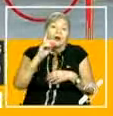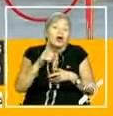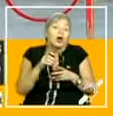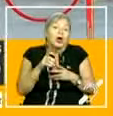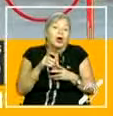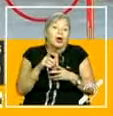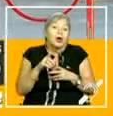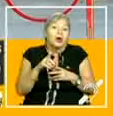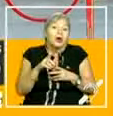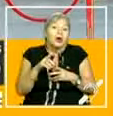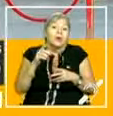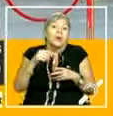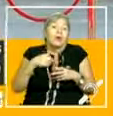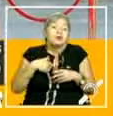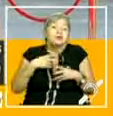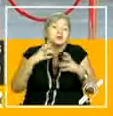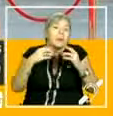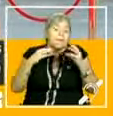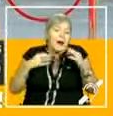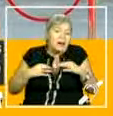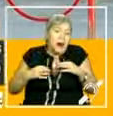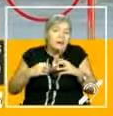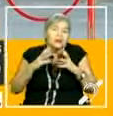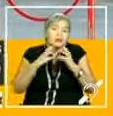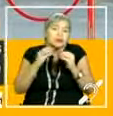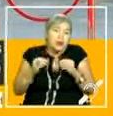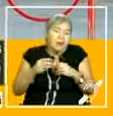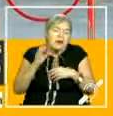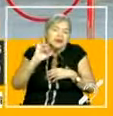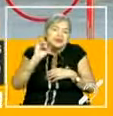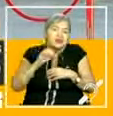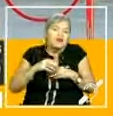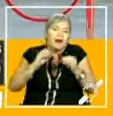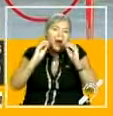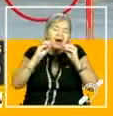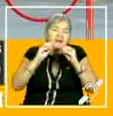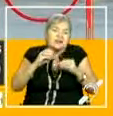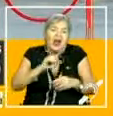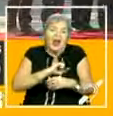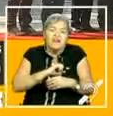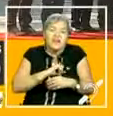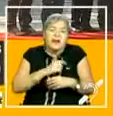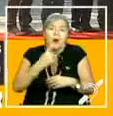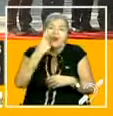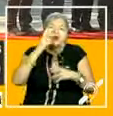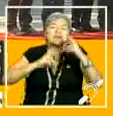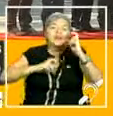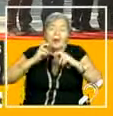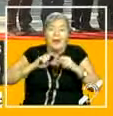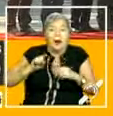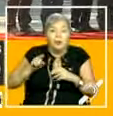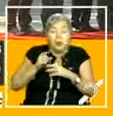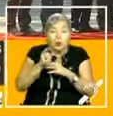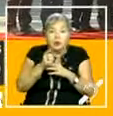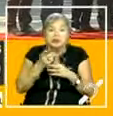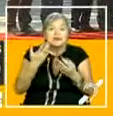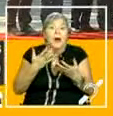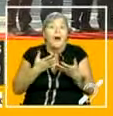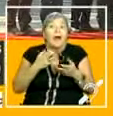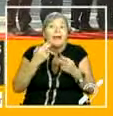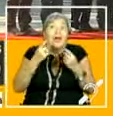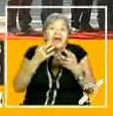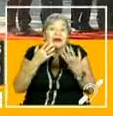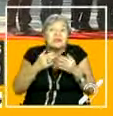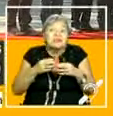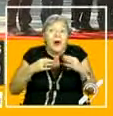reprezentanților din țara noastră ai Parlamentului, care s-ar fi temut de un scandal produs de eventual de